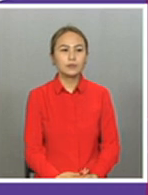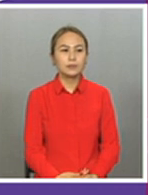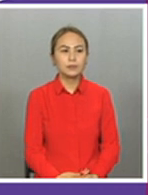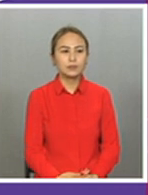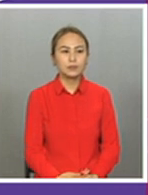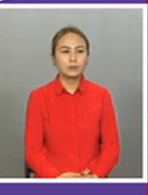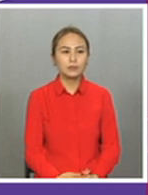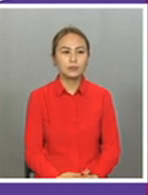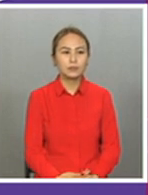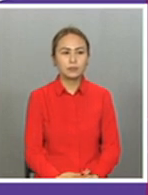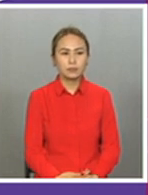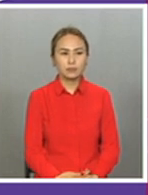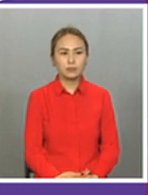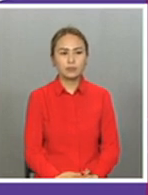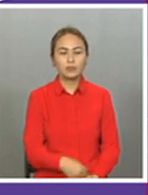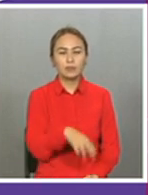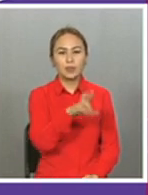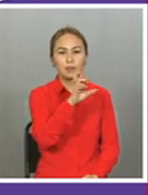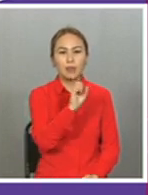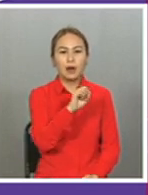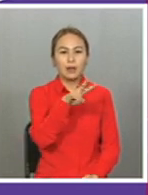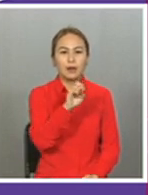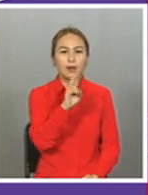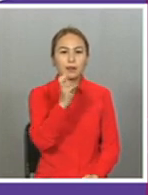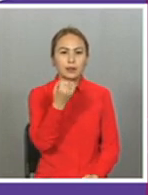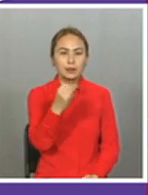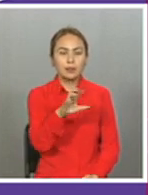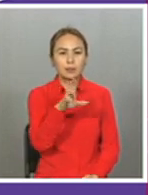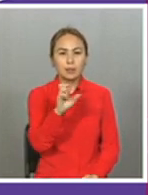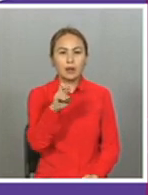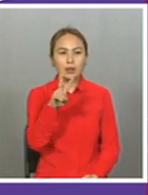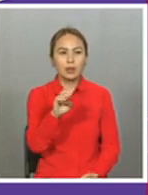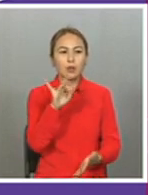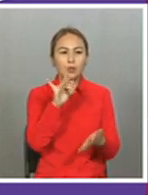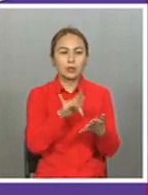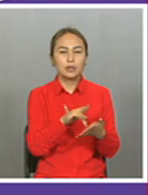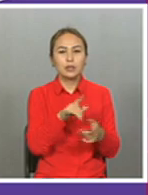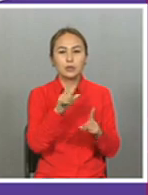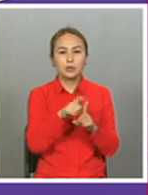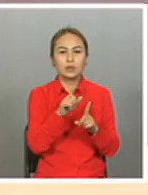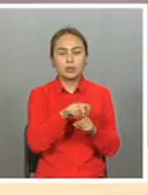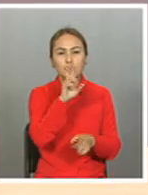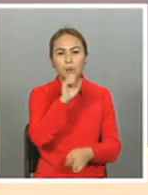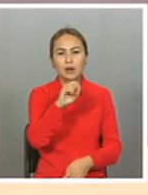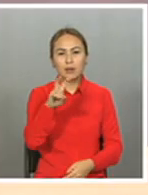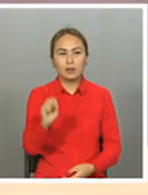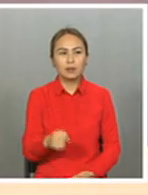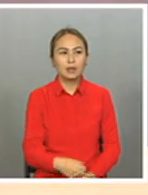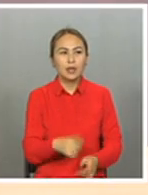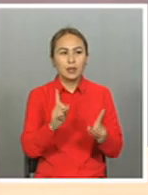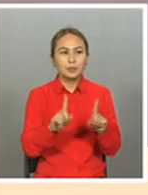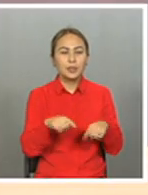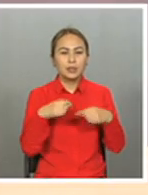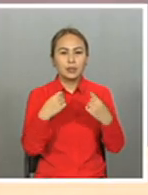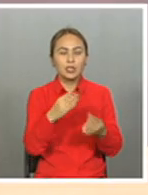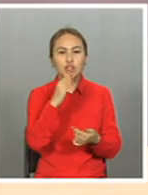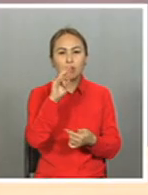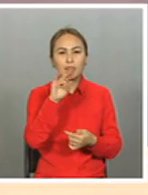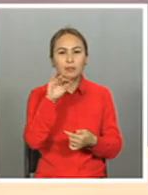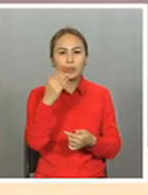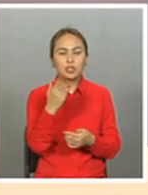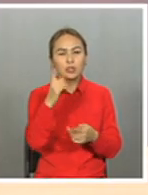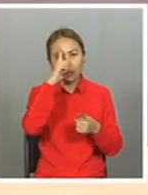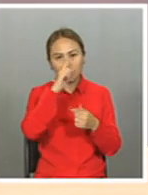Түбірлес сөздер балақай, бала. Ортақ түбірі бала. Берілген жаңылтпашты